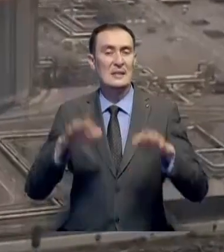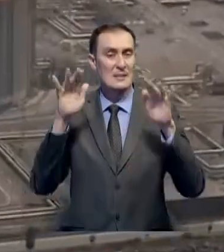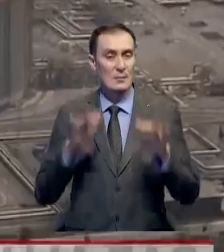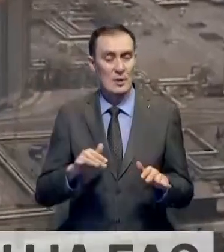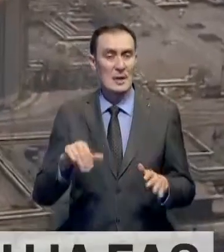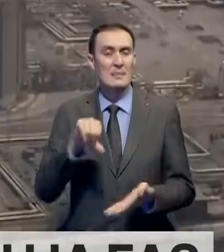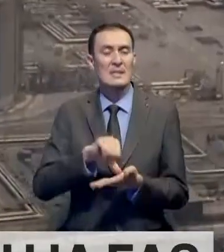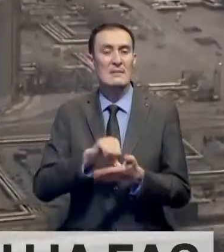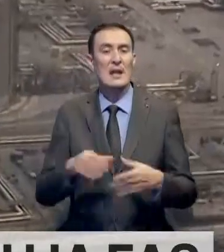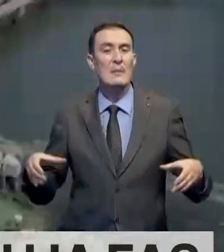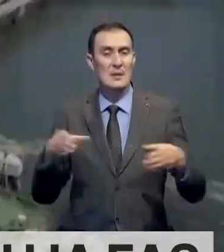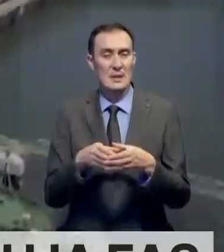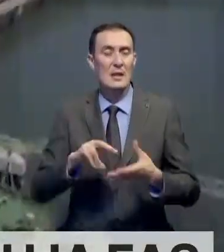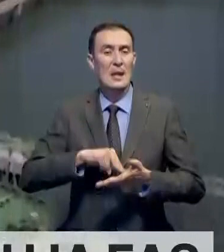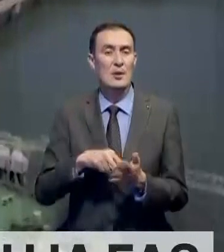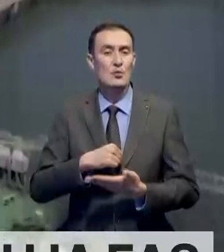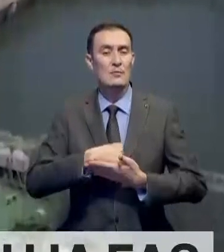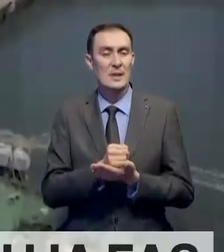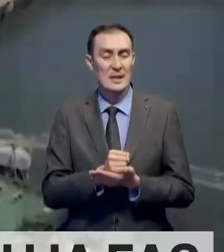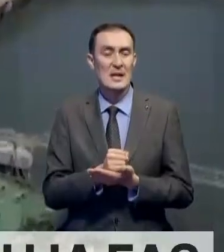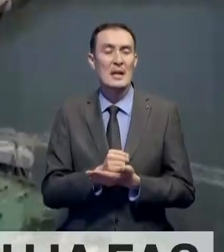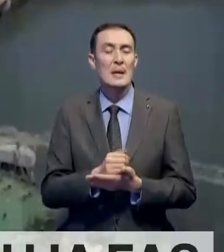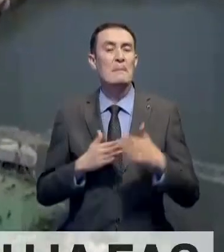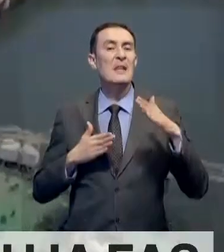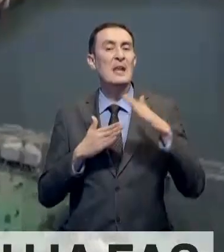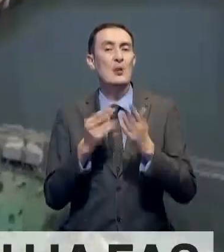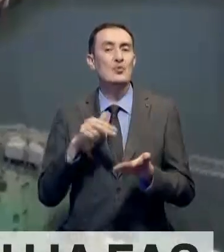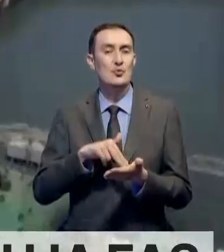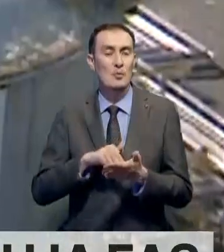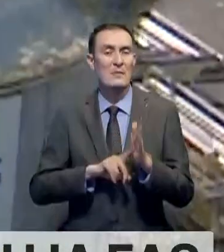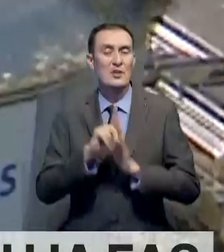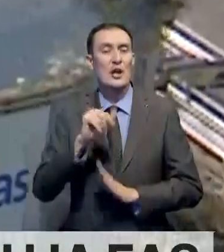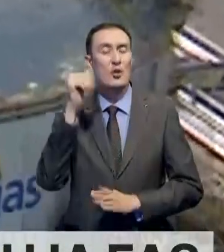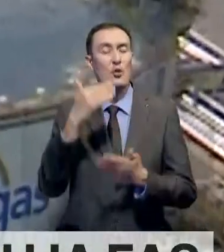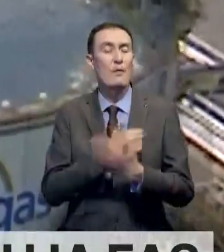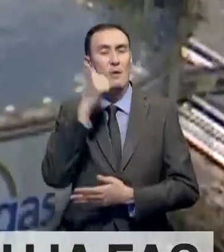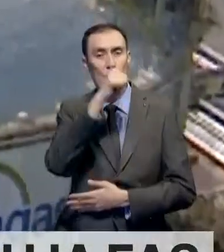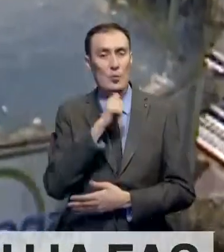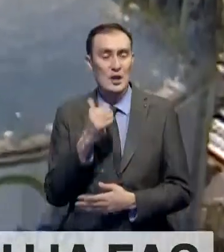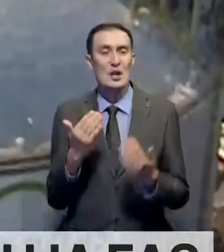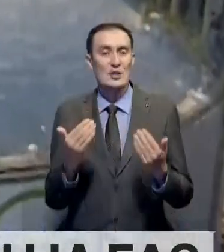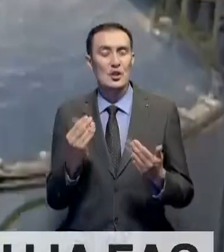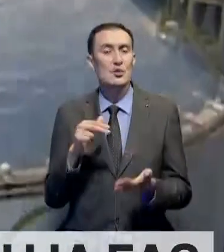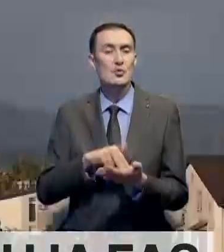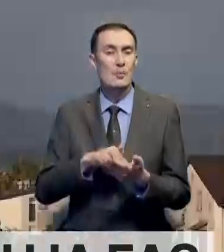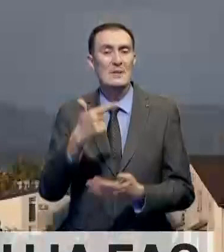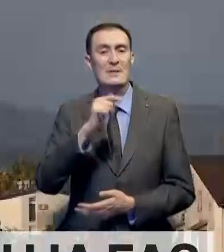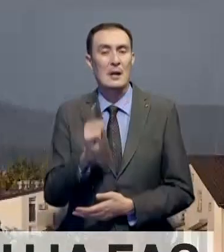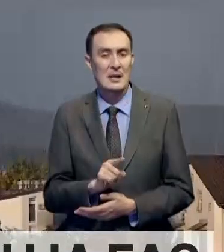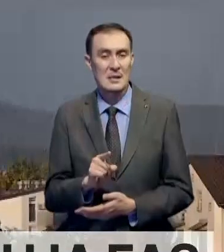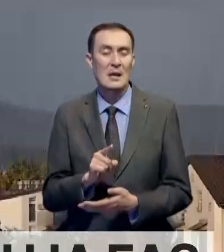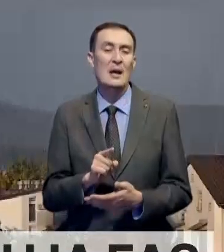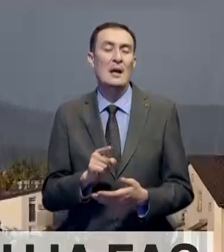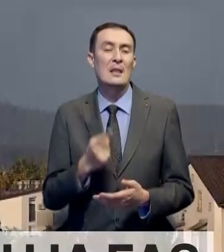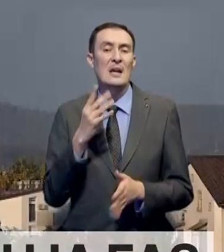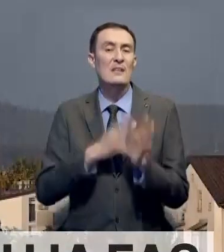зимой. Представители объединения намерены утвердить предельную стоимость в начале нового года. Сейчас стоимость голубого топлива